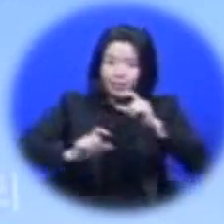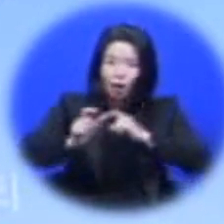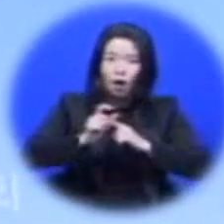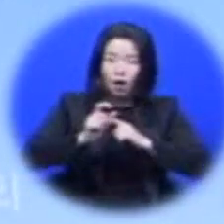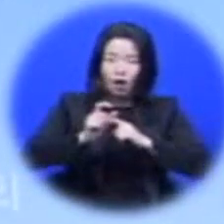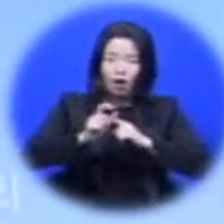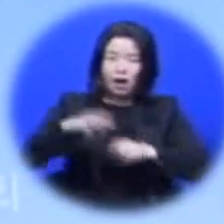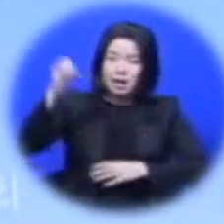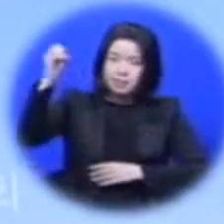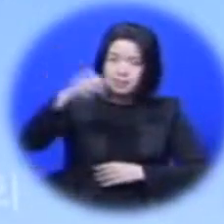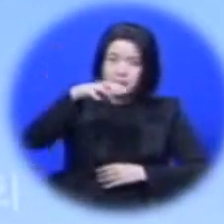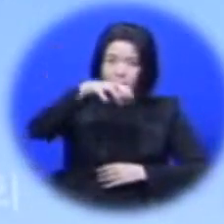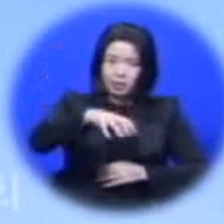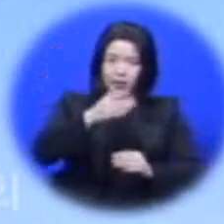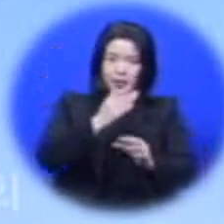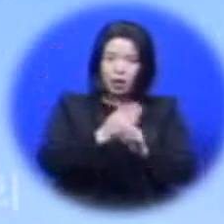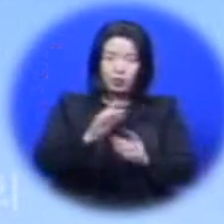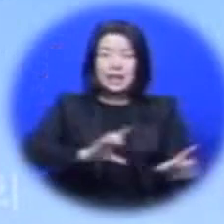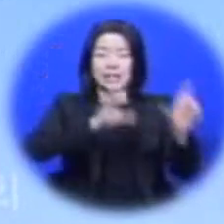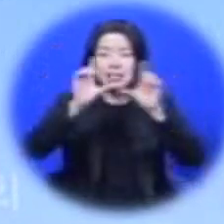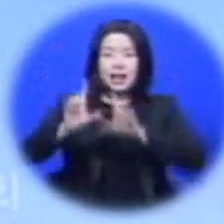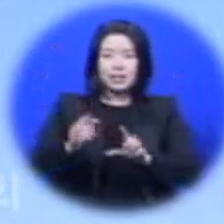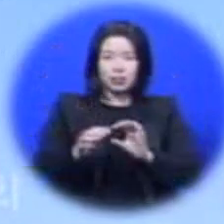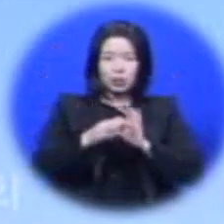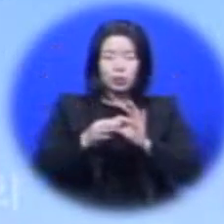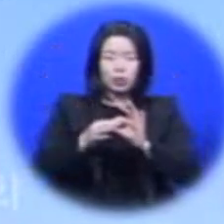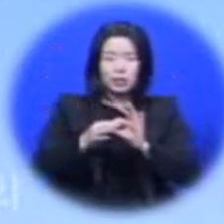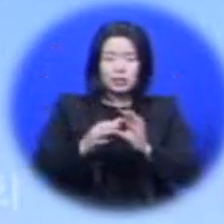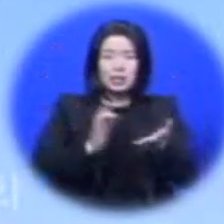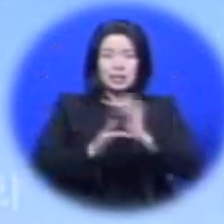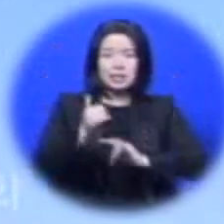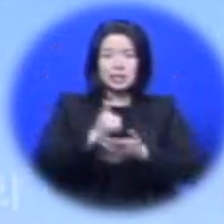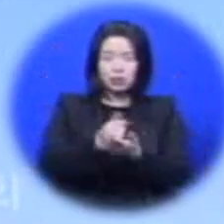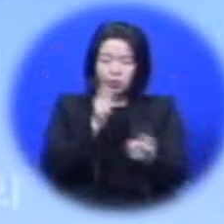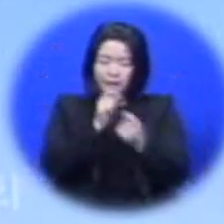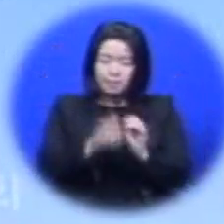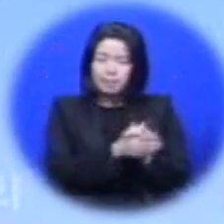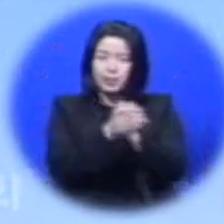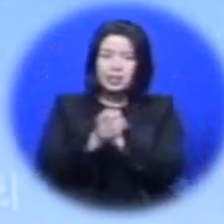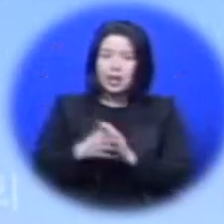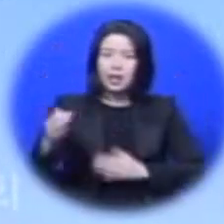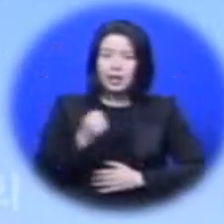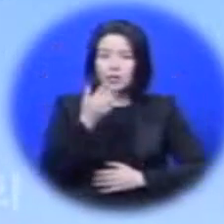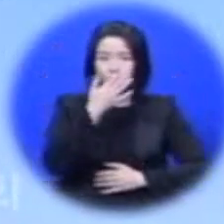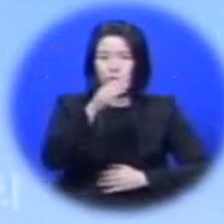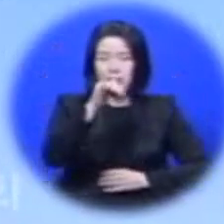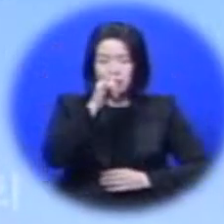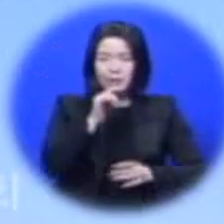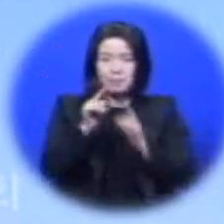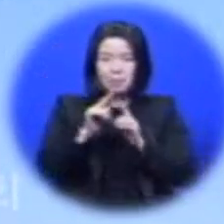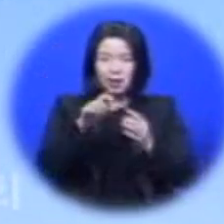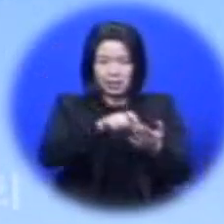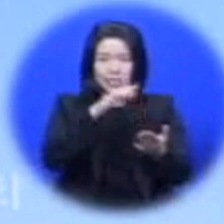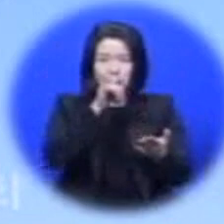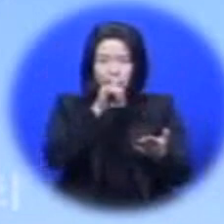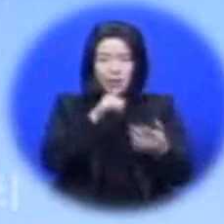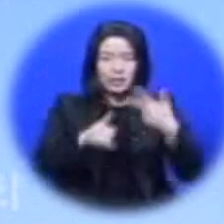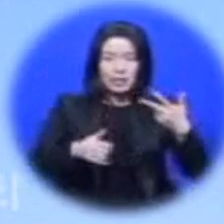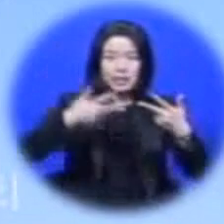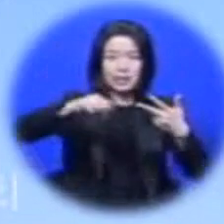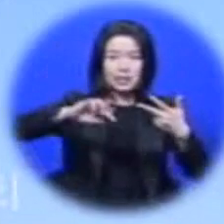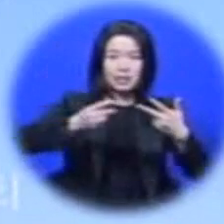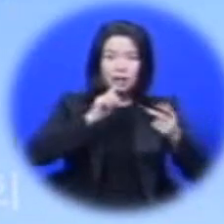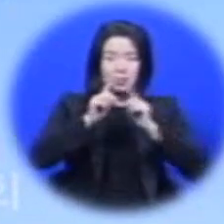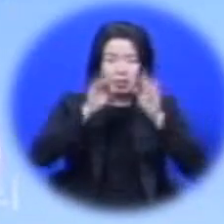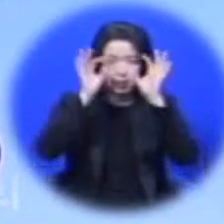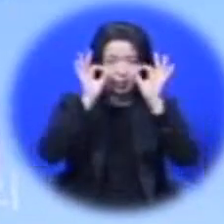빛 가운데 사는 것을 통하여 예수님과 사귐을 가질 수 있다는 말씀을 하고 계십니다. 7절 말씀에